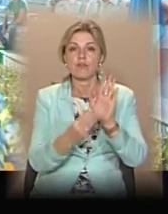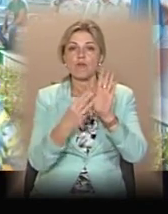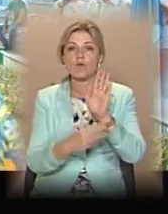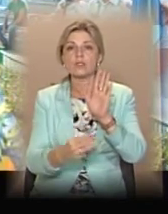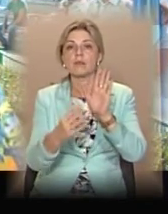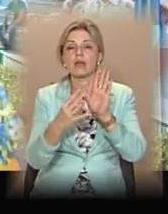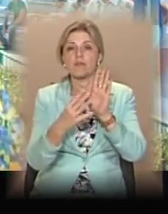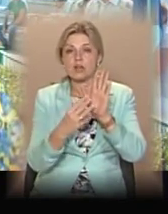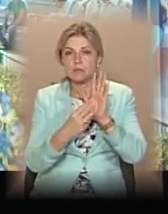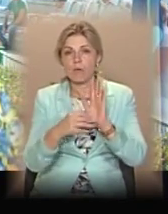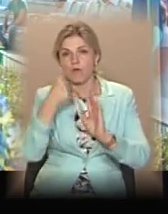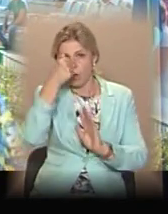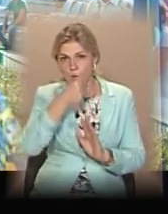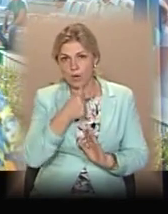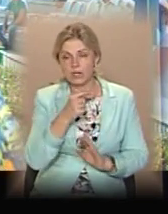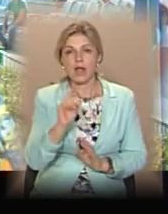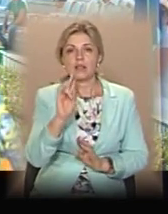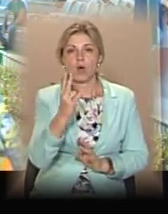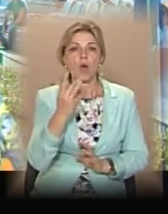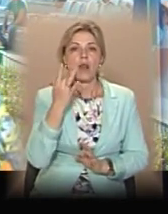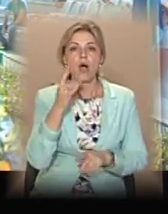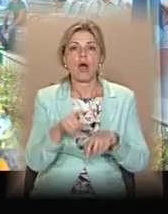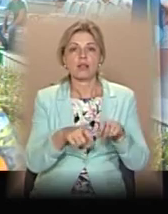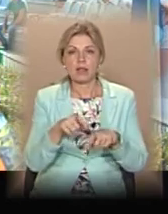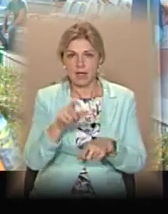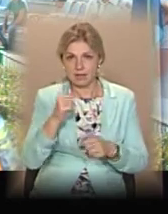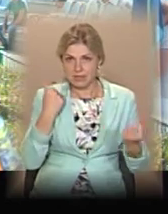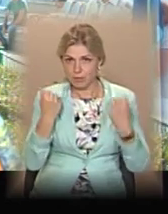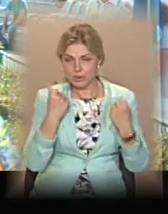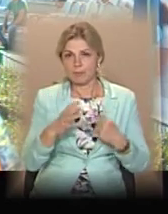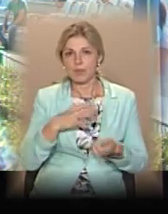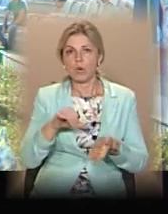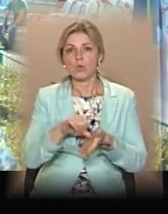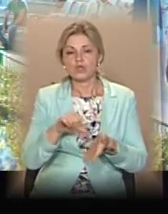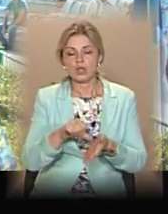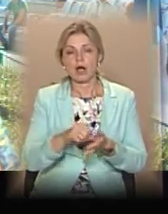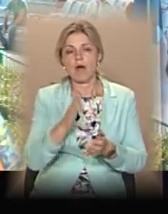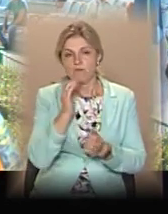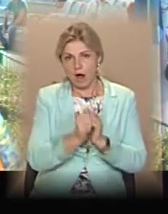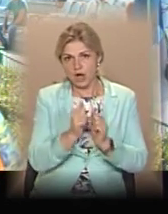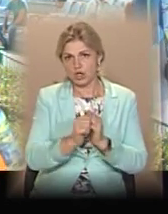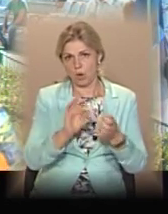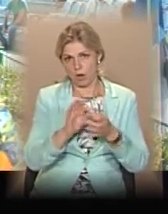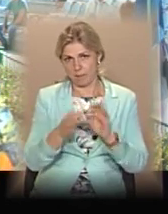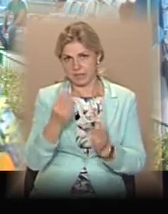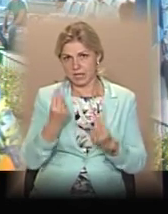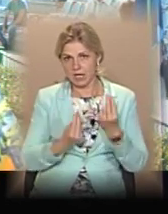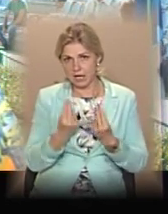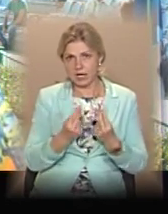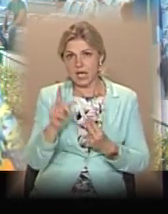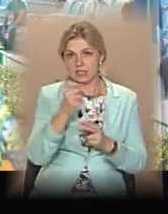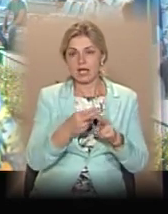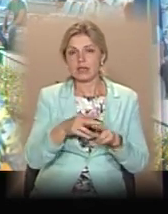1988 года николаевские легкоатлеты принимали участие в каждых из Олимпийских игр. За это время